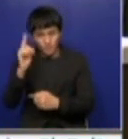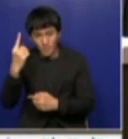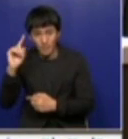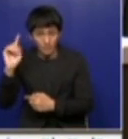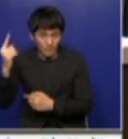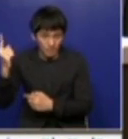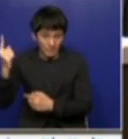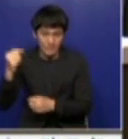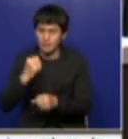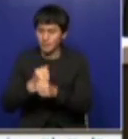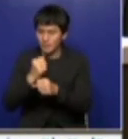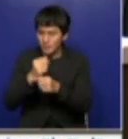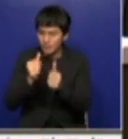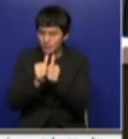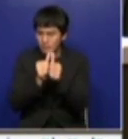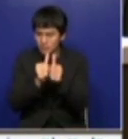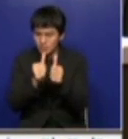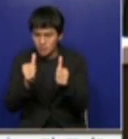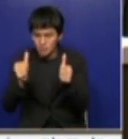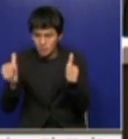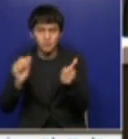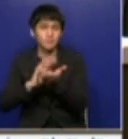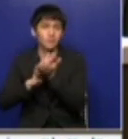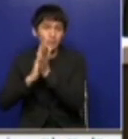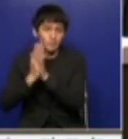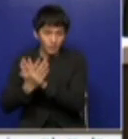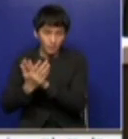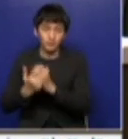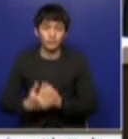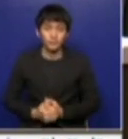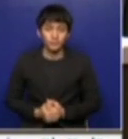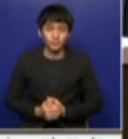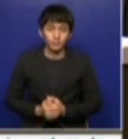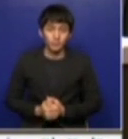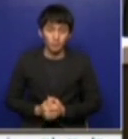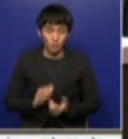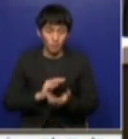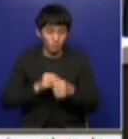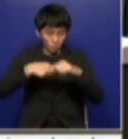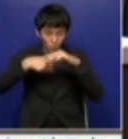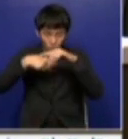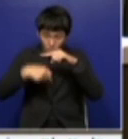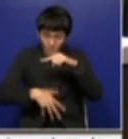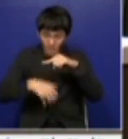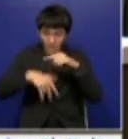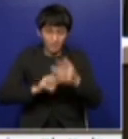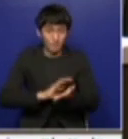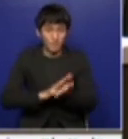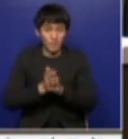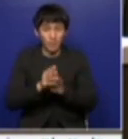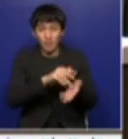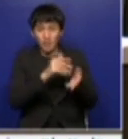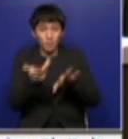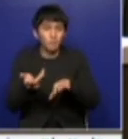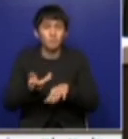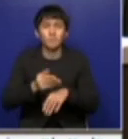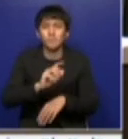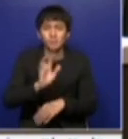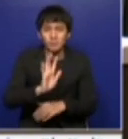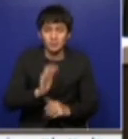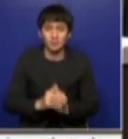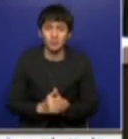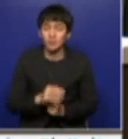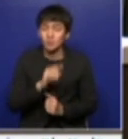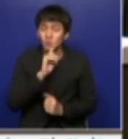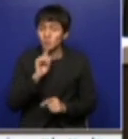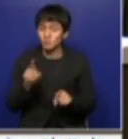มาทำให้มันดีขึ้นไม่ได้เป็นทรงสร้างไม่เป็นการล้มล้างถ้าไม่